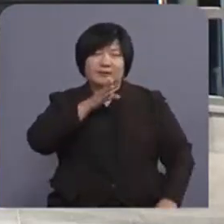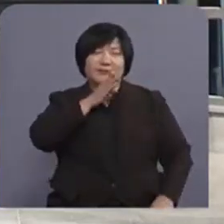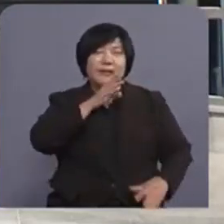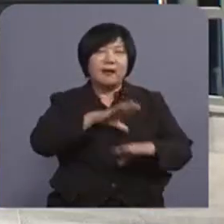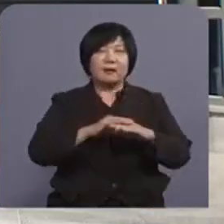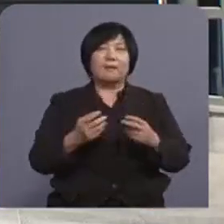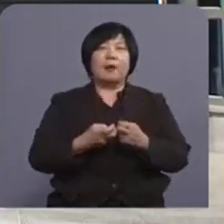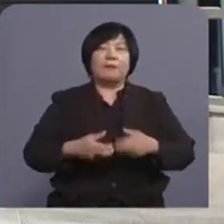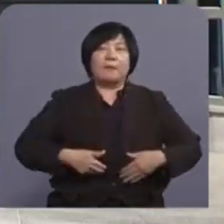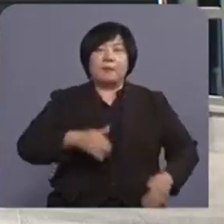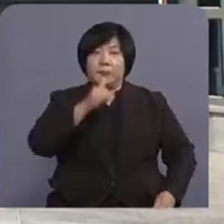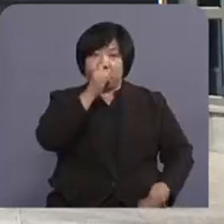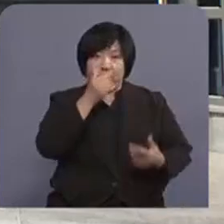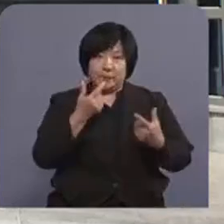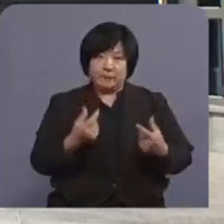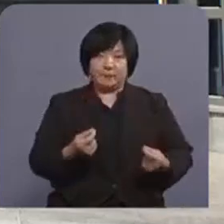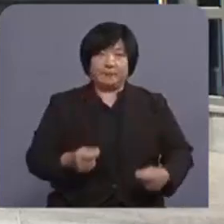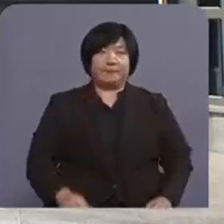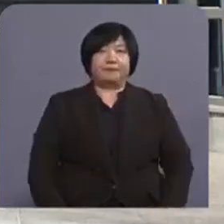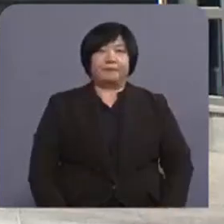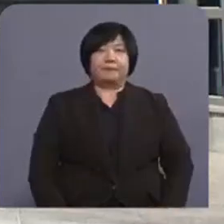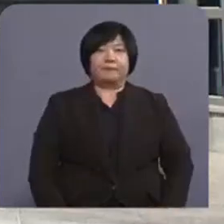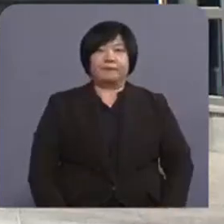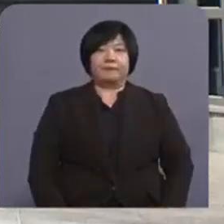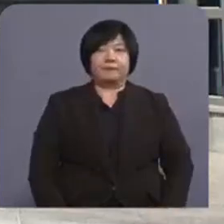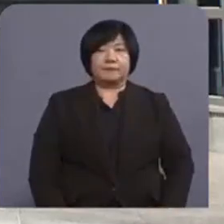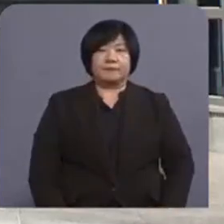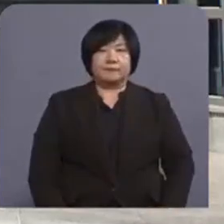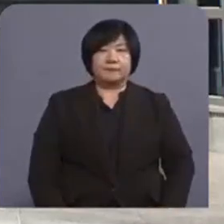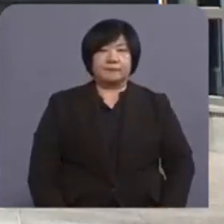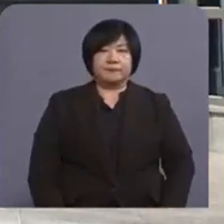강조했습니다 KBS 뉴스 김영록 있니다